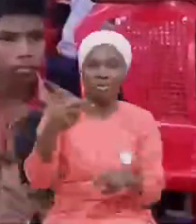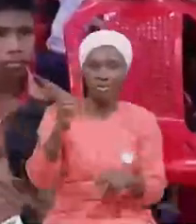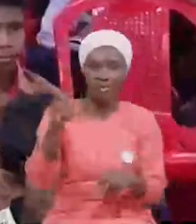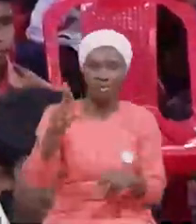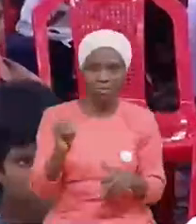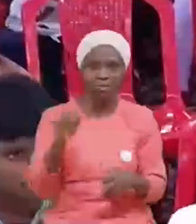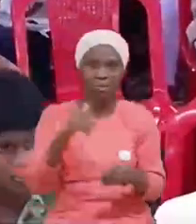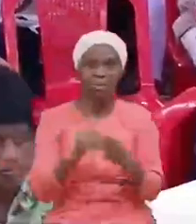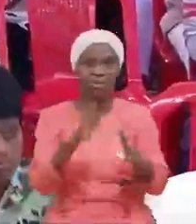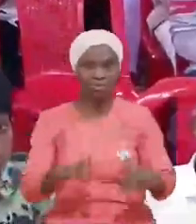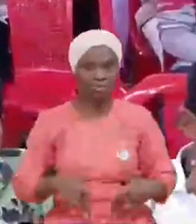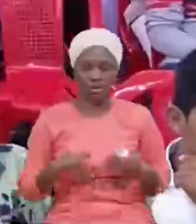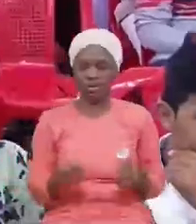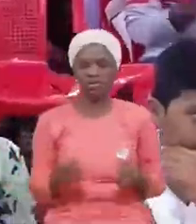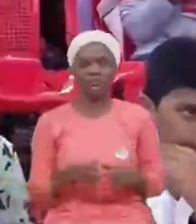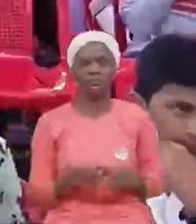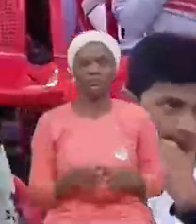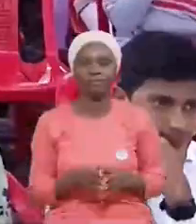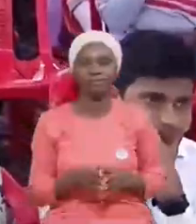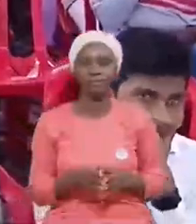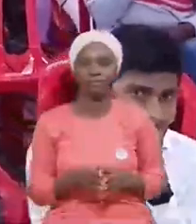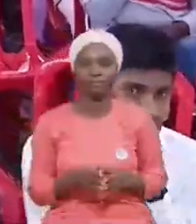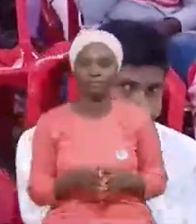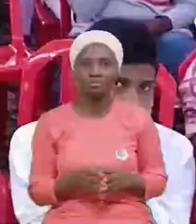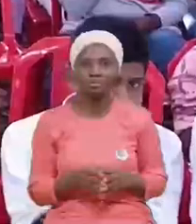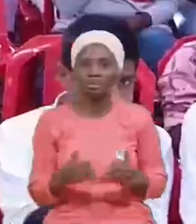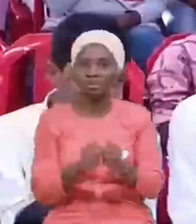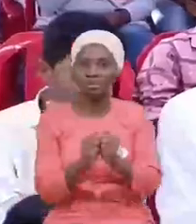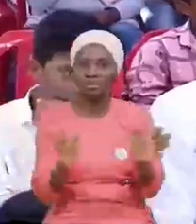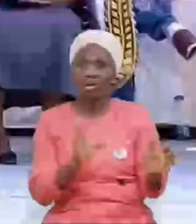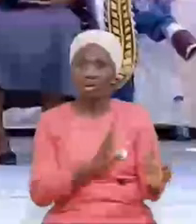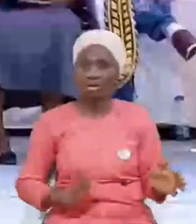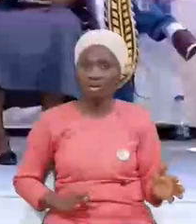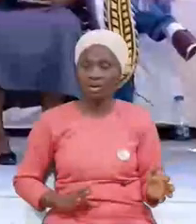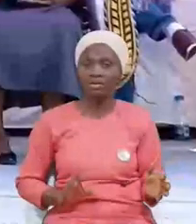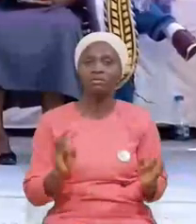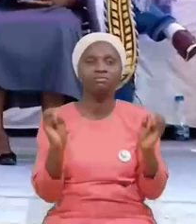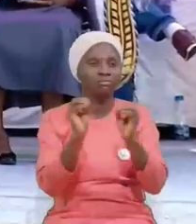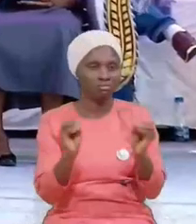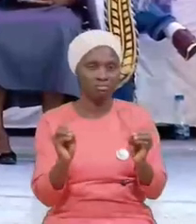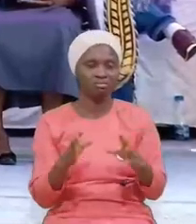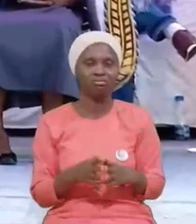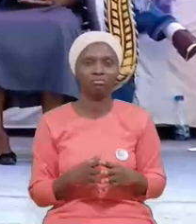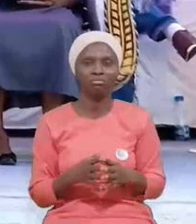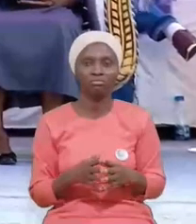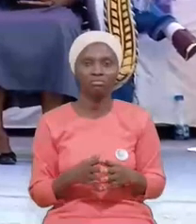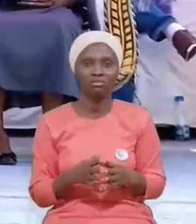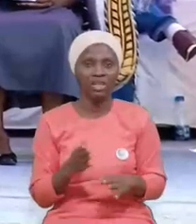En dehors de Christ, 0. Loin de Christ, 0.